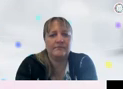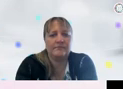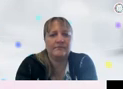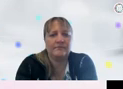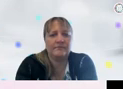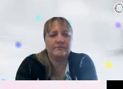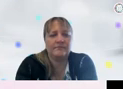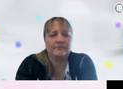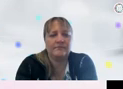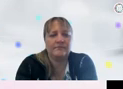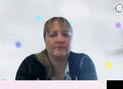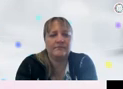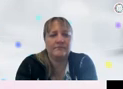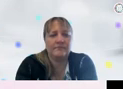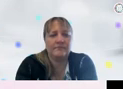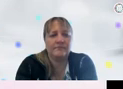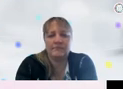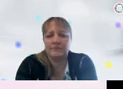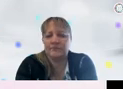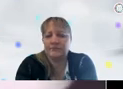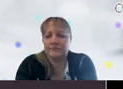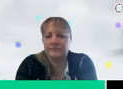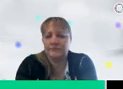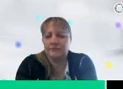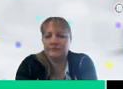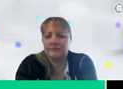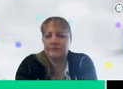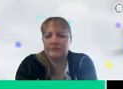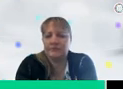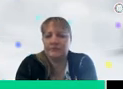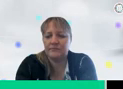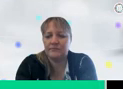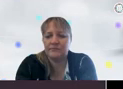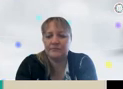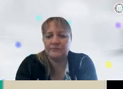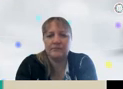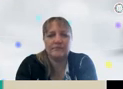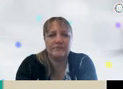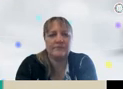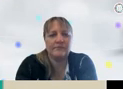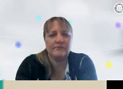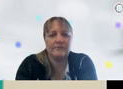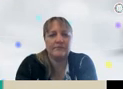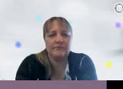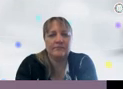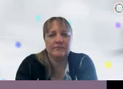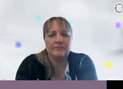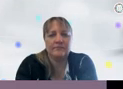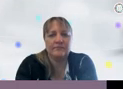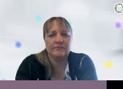Ja, also beim Blumenbeet ist B die richtige Lösung. Jetzt sind wir doch fertig,